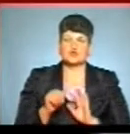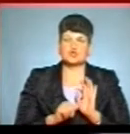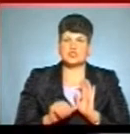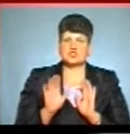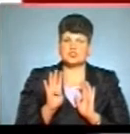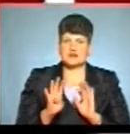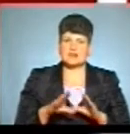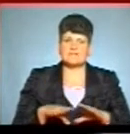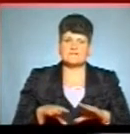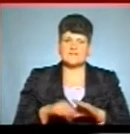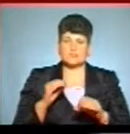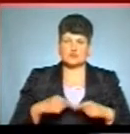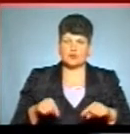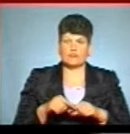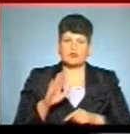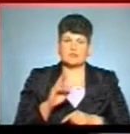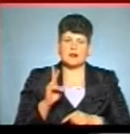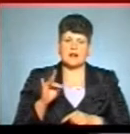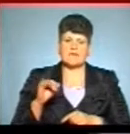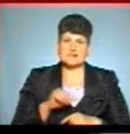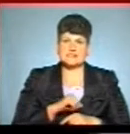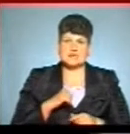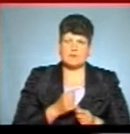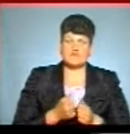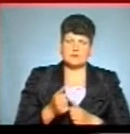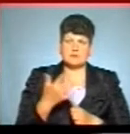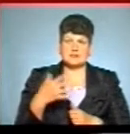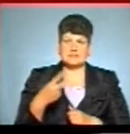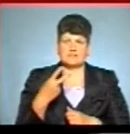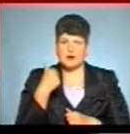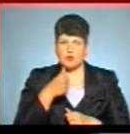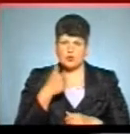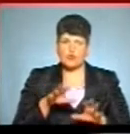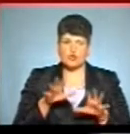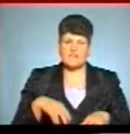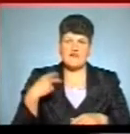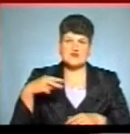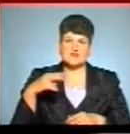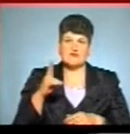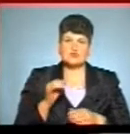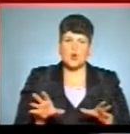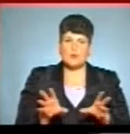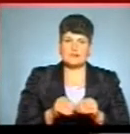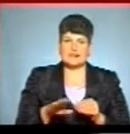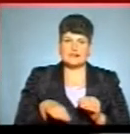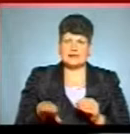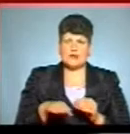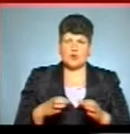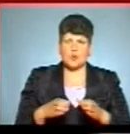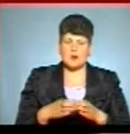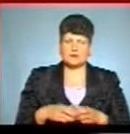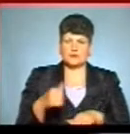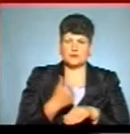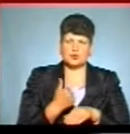164-й виборчий округ. Володимир Кравець – самовисуванець. 52 роки – голова Вишнівецької об'єднаної територіальної громади.